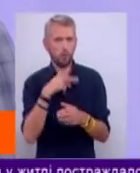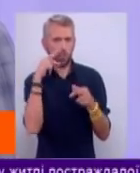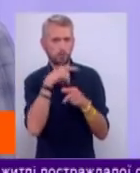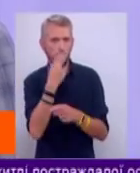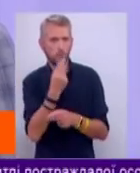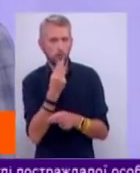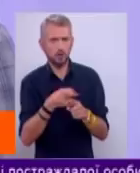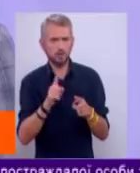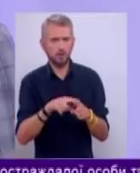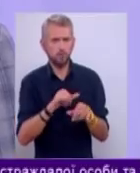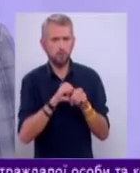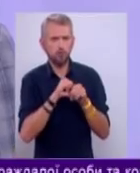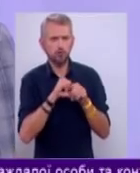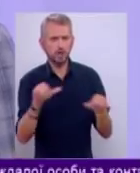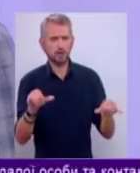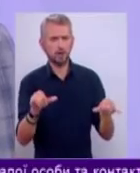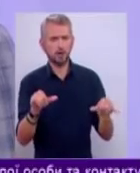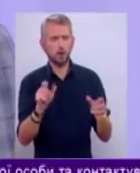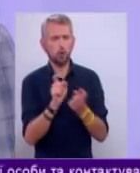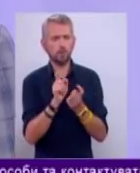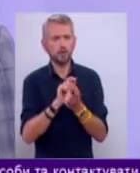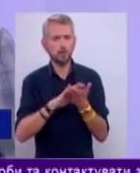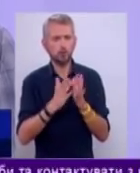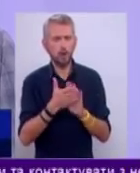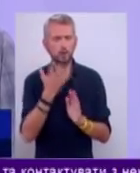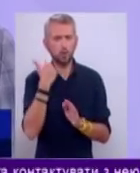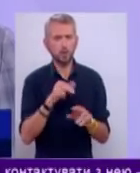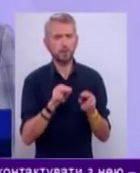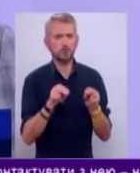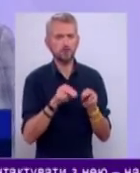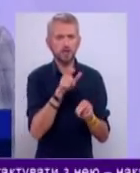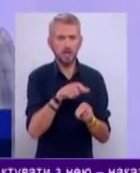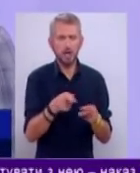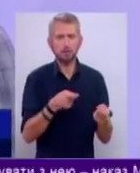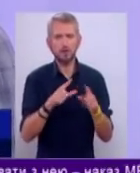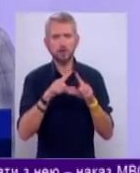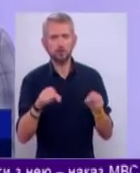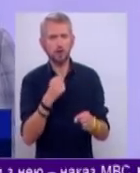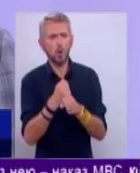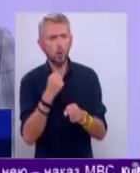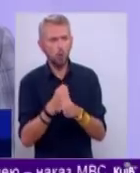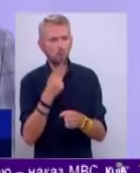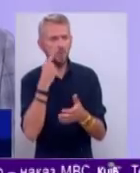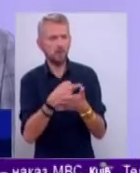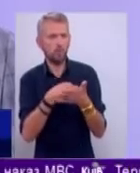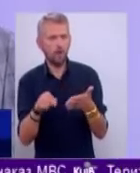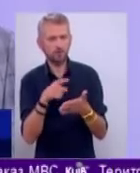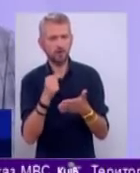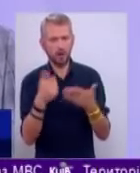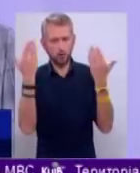це така поширена, скажімо так, конфліктна ситуація, коли вчителі, адміністрація шкіл роблять зауваження за зовнішній вигляд,